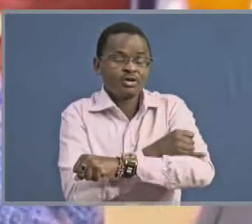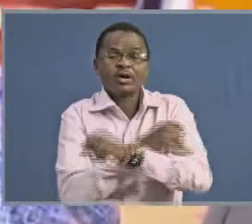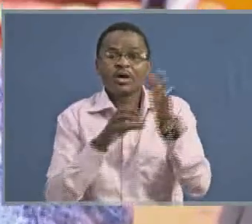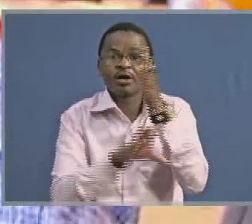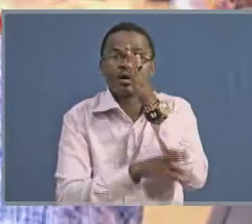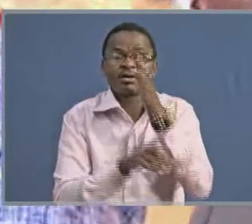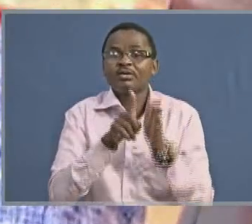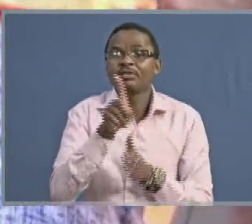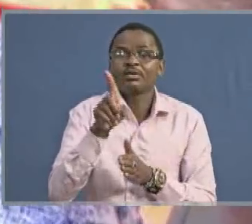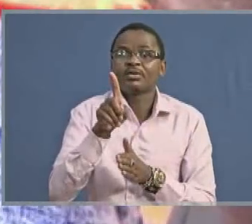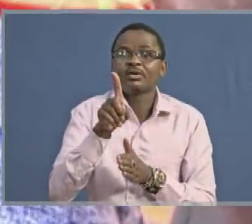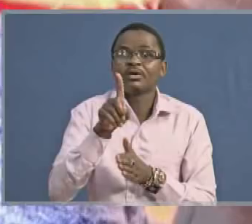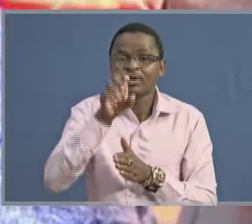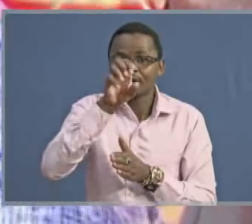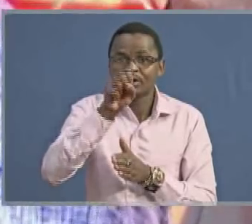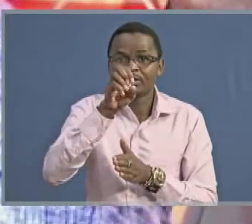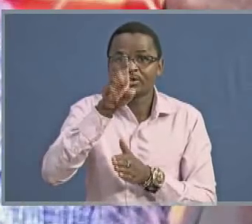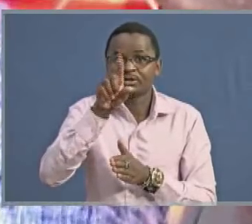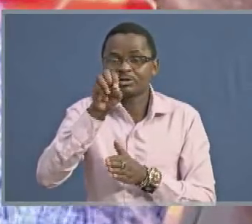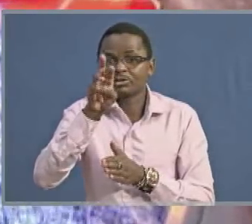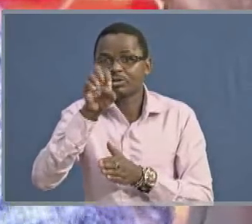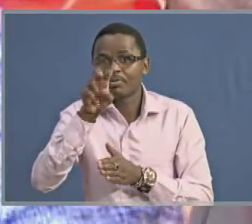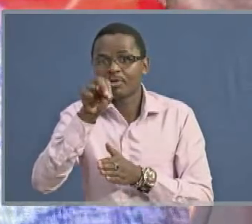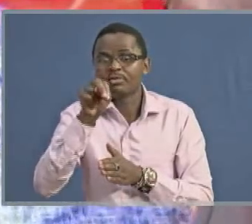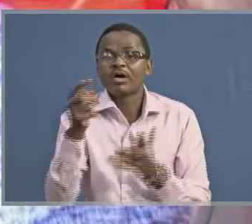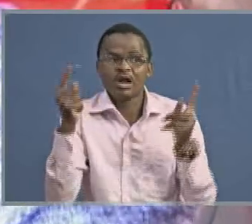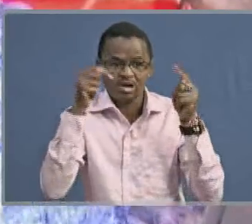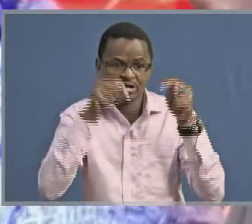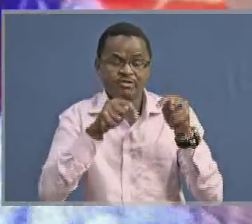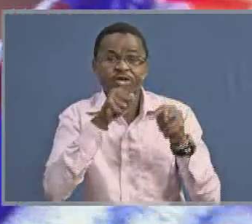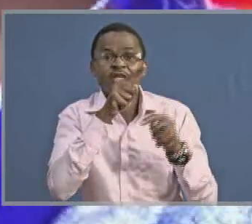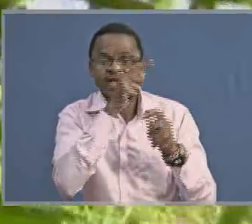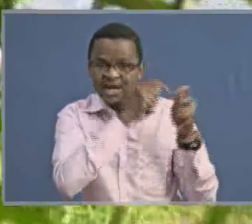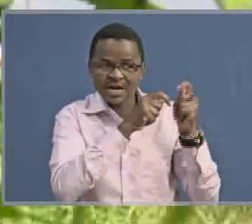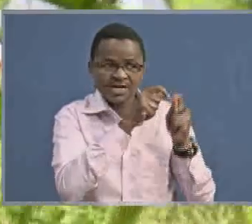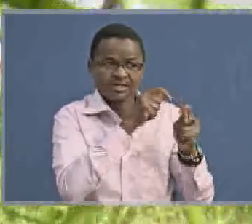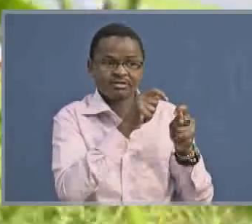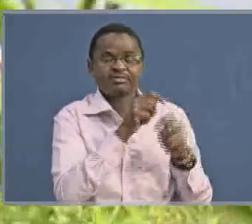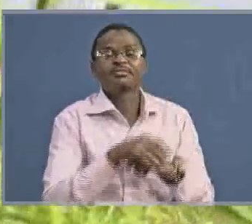nchini Kabarnet, Solomon Letangule aliamua kuirejelea mila yake.